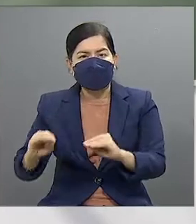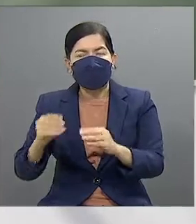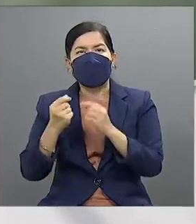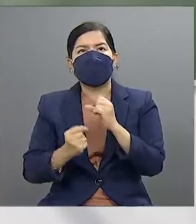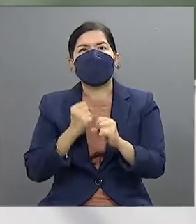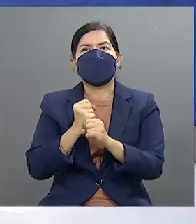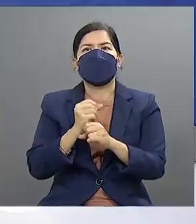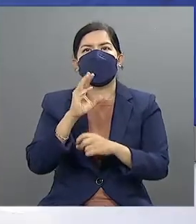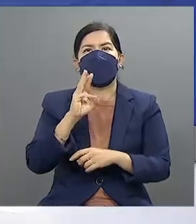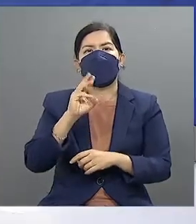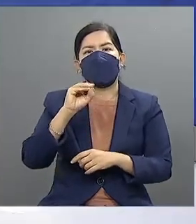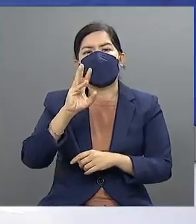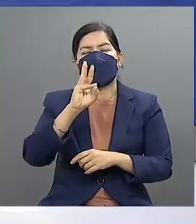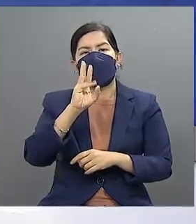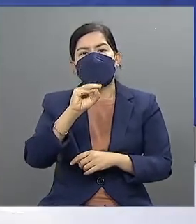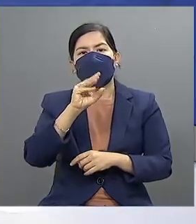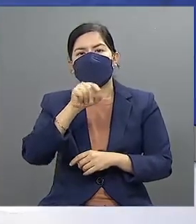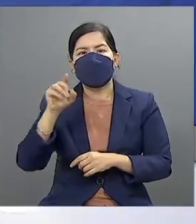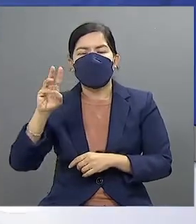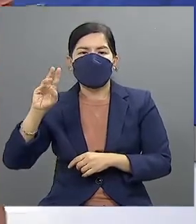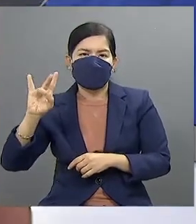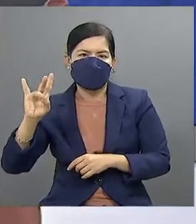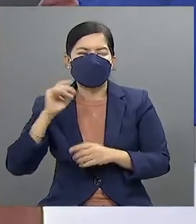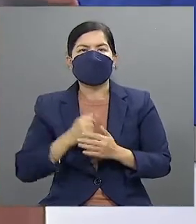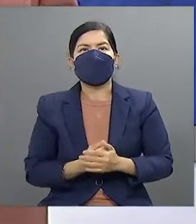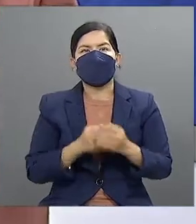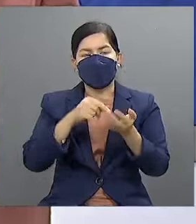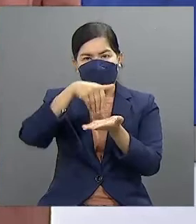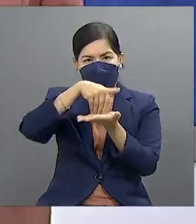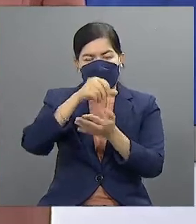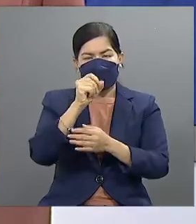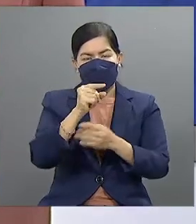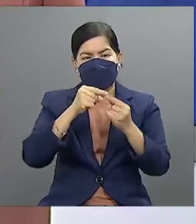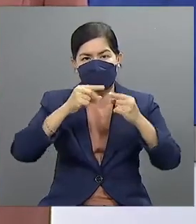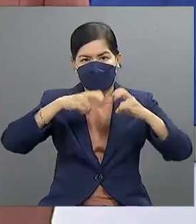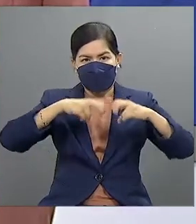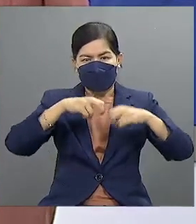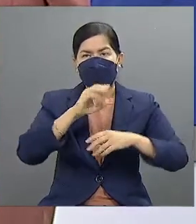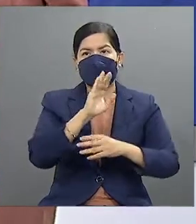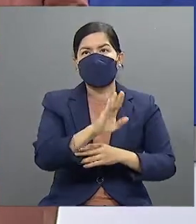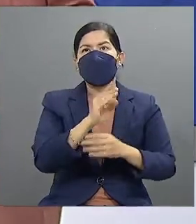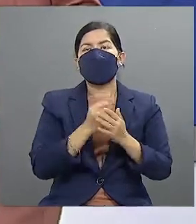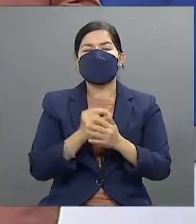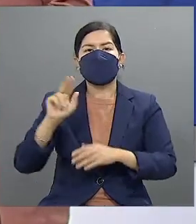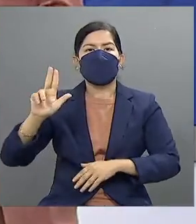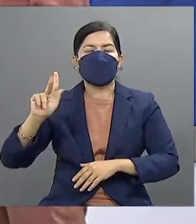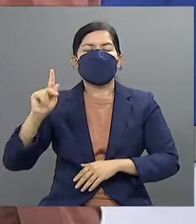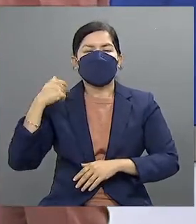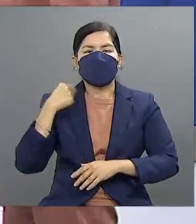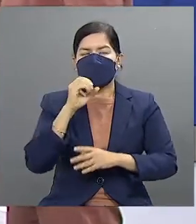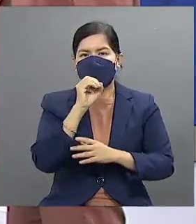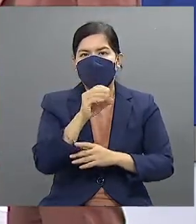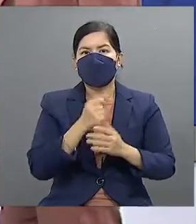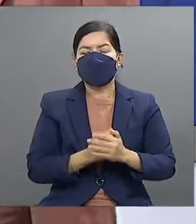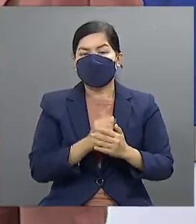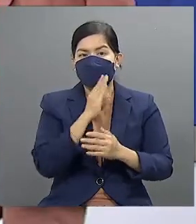ค่ะศูนย์วิจัยกสิกรไทยมีการประเมินภาพการท่องเที่ยวของไทยในปีหน้าเป็น2กรณีเช่นกันนะคะกรณีที่ดีก่อนจำนวนนัก